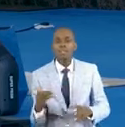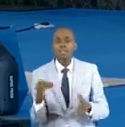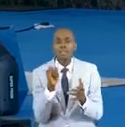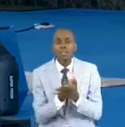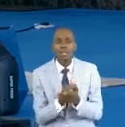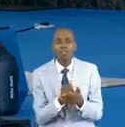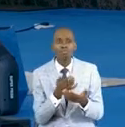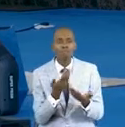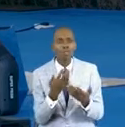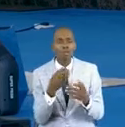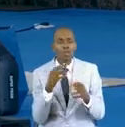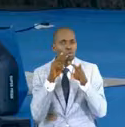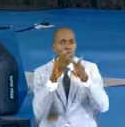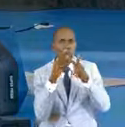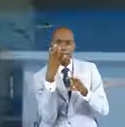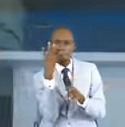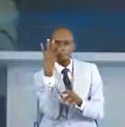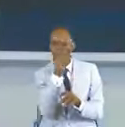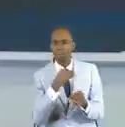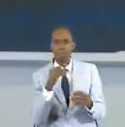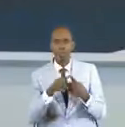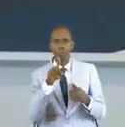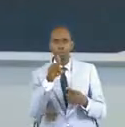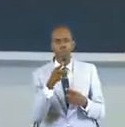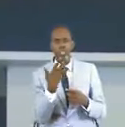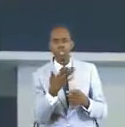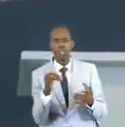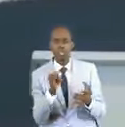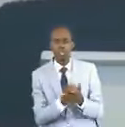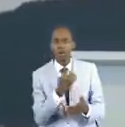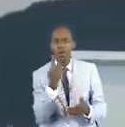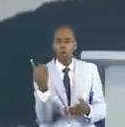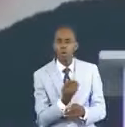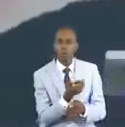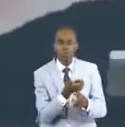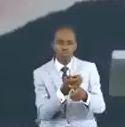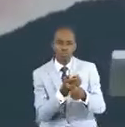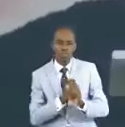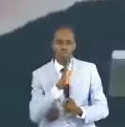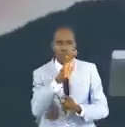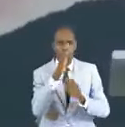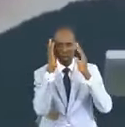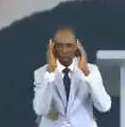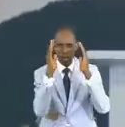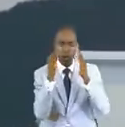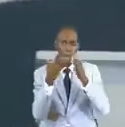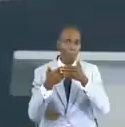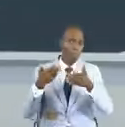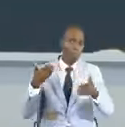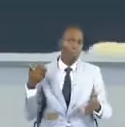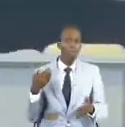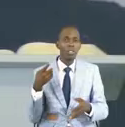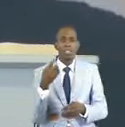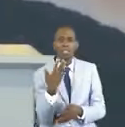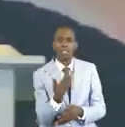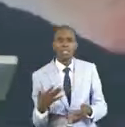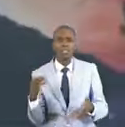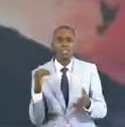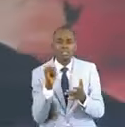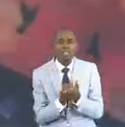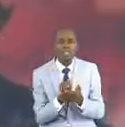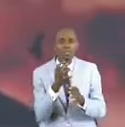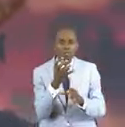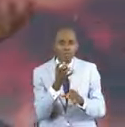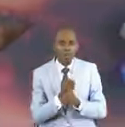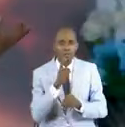anyị akpịrị n'oge ndị gara aga, ihe ndị a na-akpọpụ anyị n'ebe Chineke nọ na mbụ, na ihe ndị ahụ gbara mgbọrọgwụ n'ime ndụ anyị n'oge ndị gara